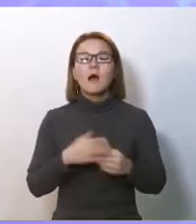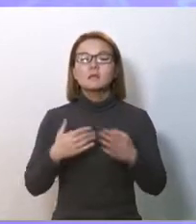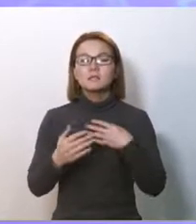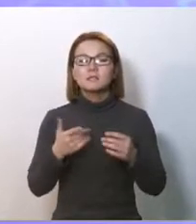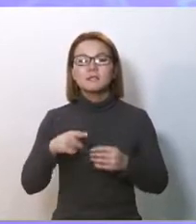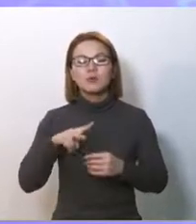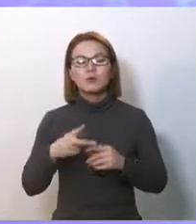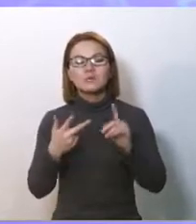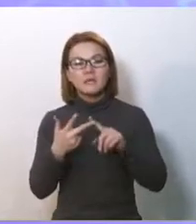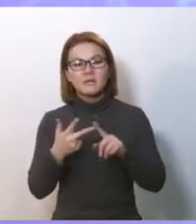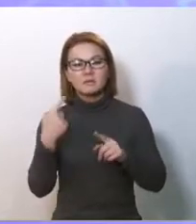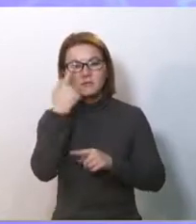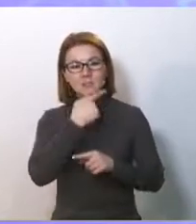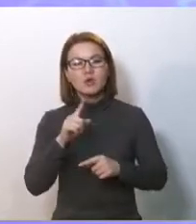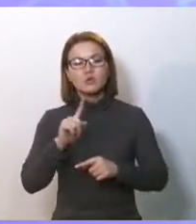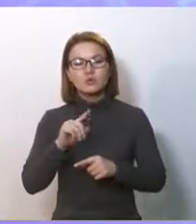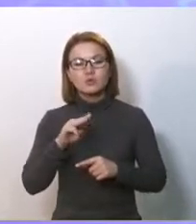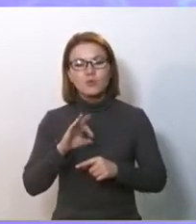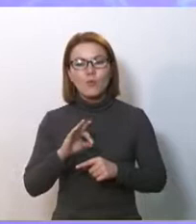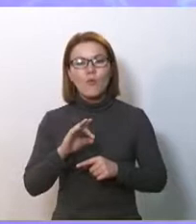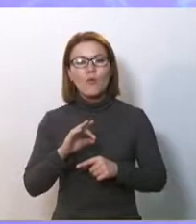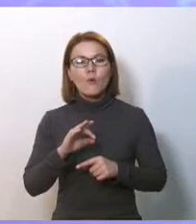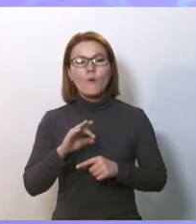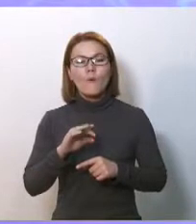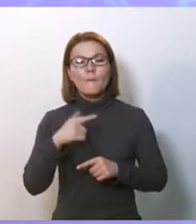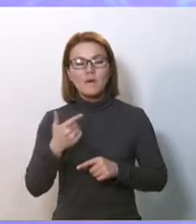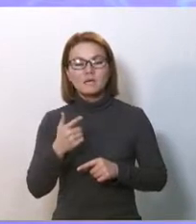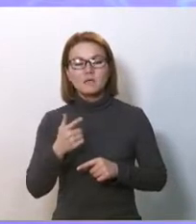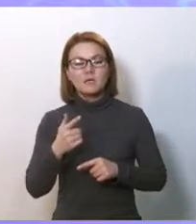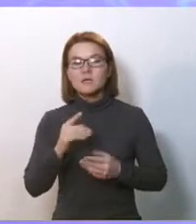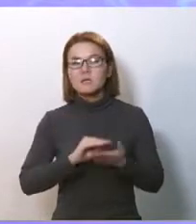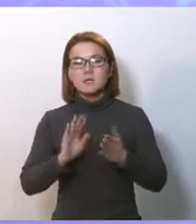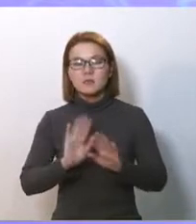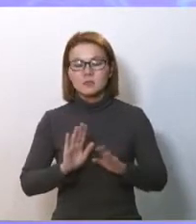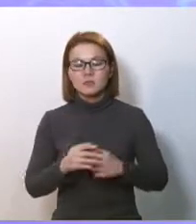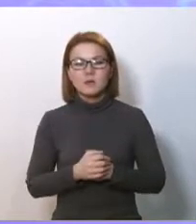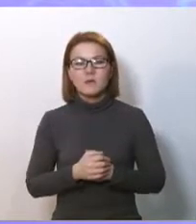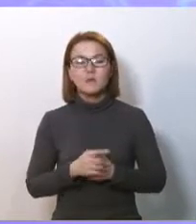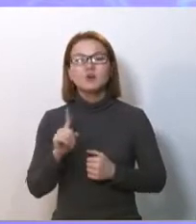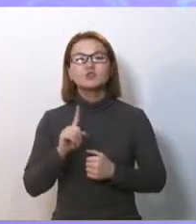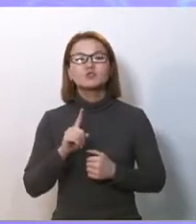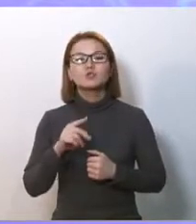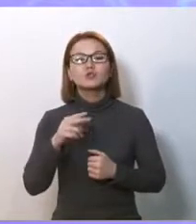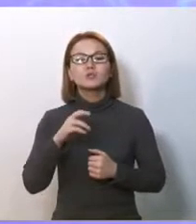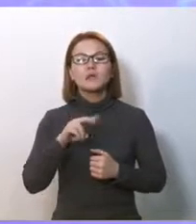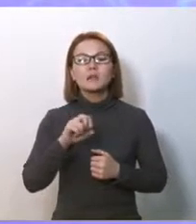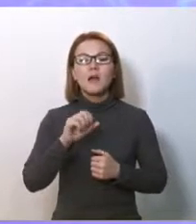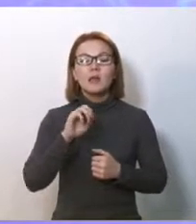третьем лице, то мягкий знак не пишется перед суффиксом «ся». Что